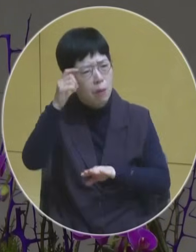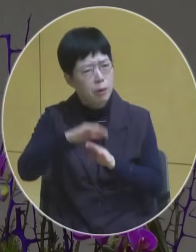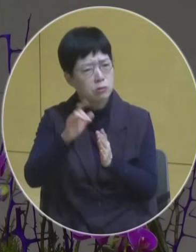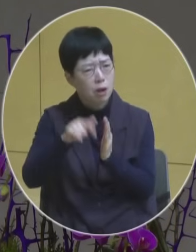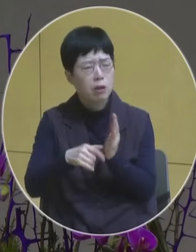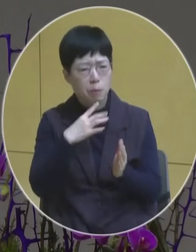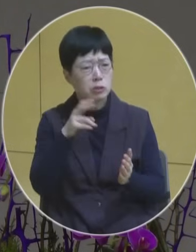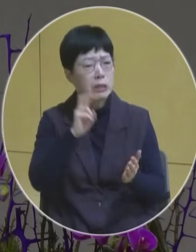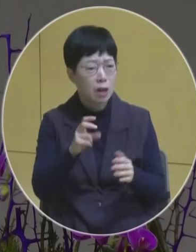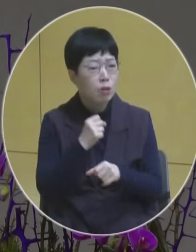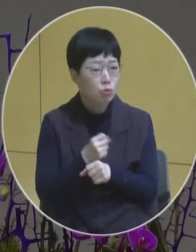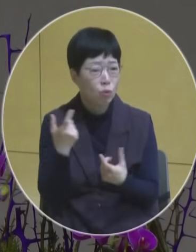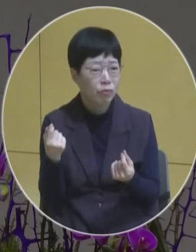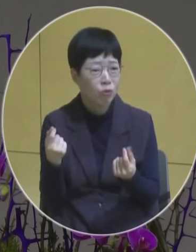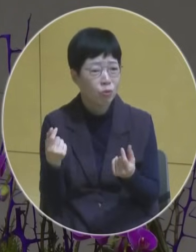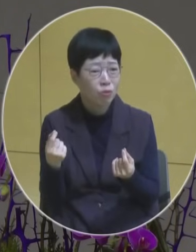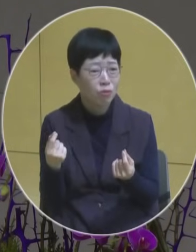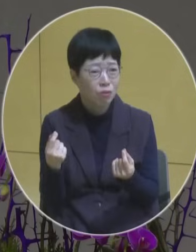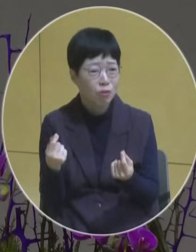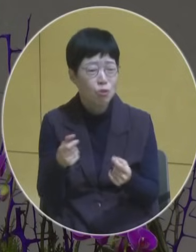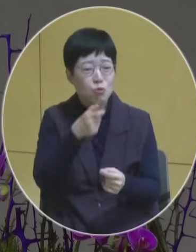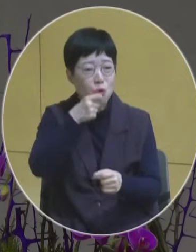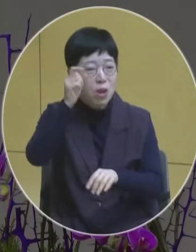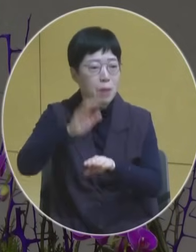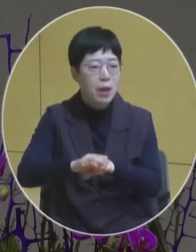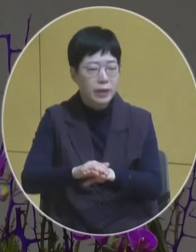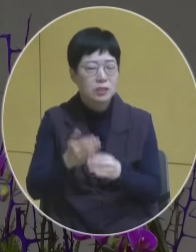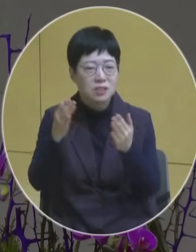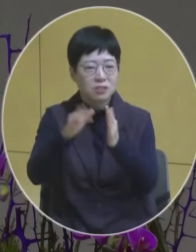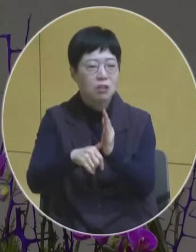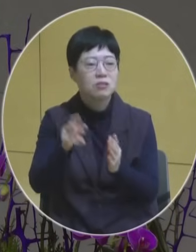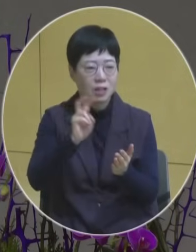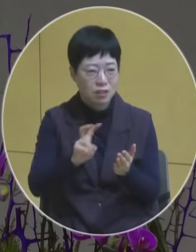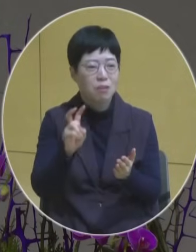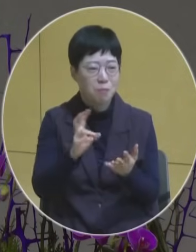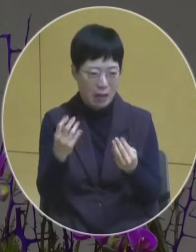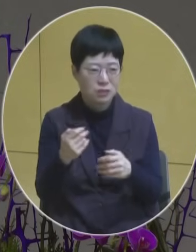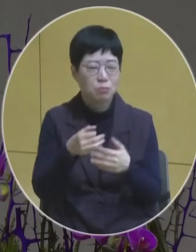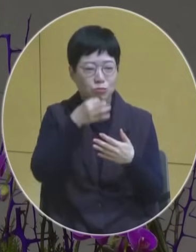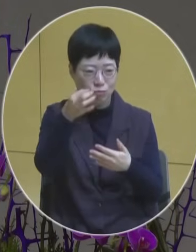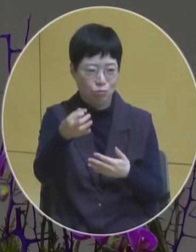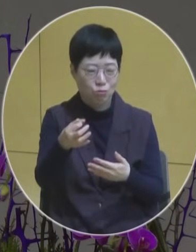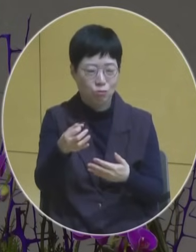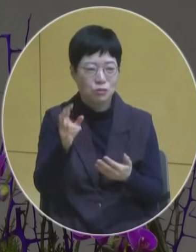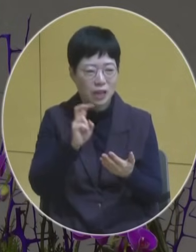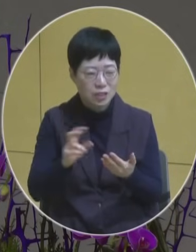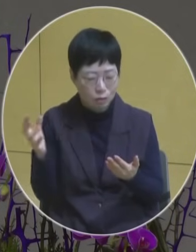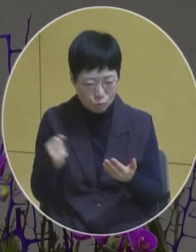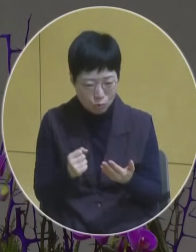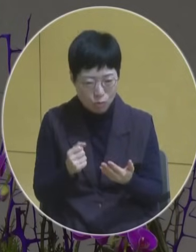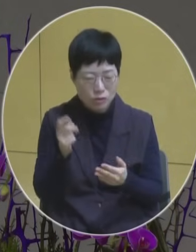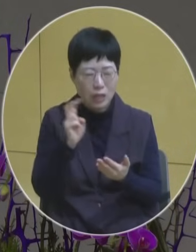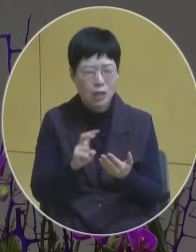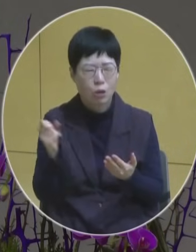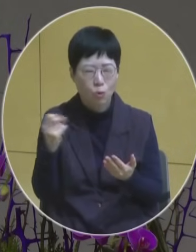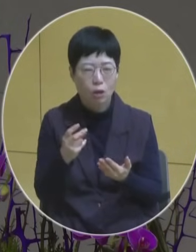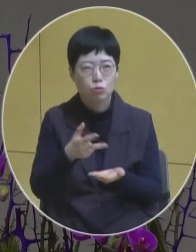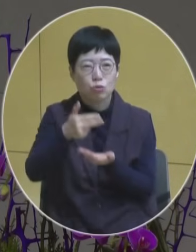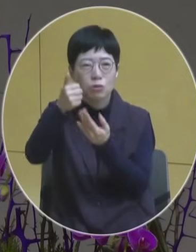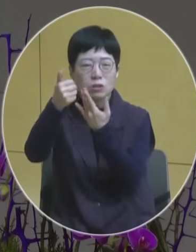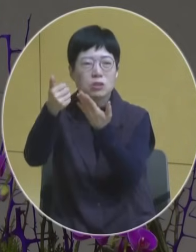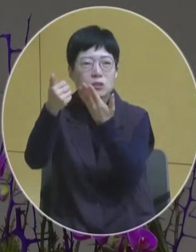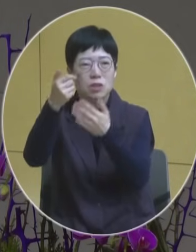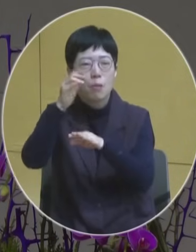시간 외에는 그렇게 많지를 않아요. 근데 수요예배 나오면 찬양을 많이 하게 됩니다. 찬양을 하고 찬양과 함께 주께